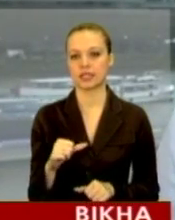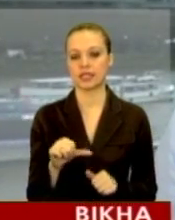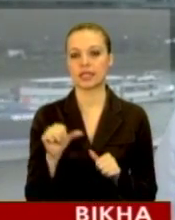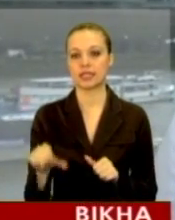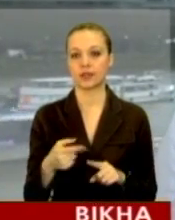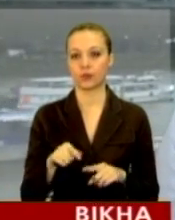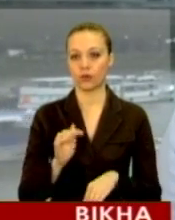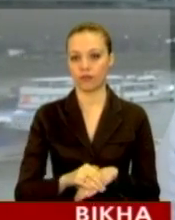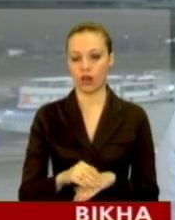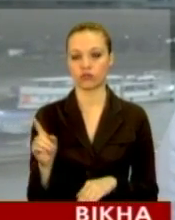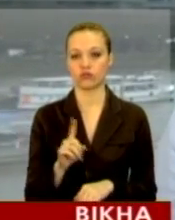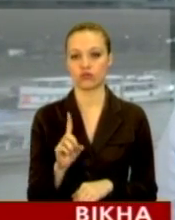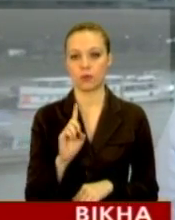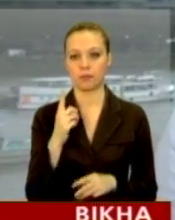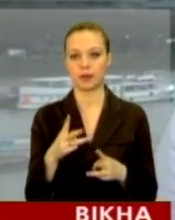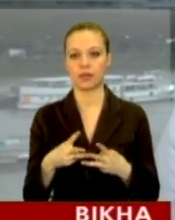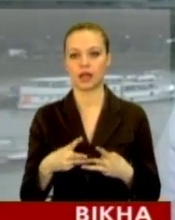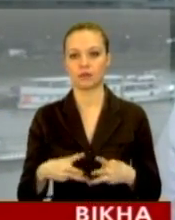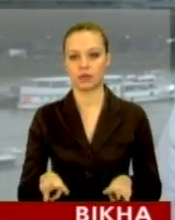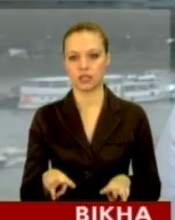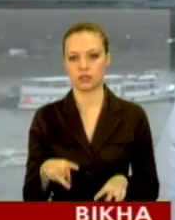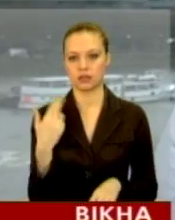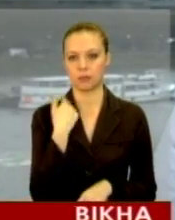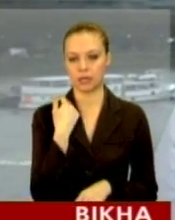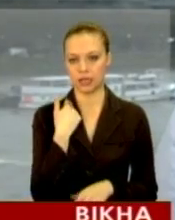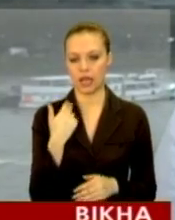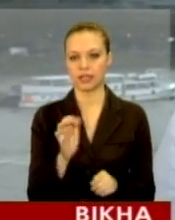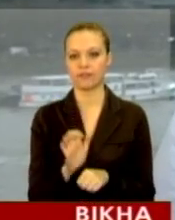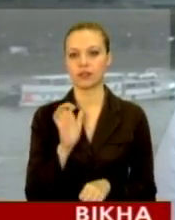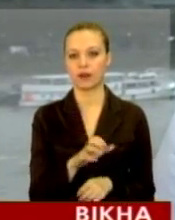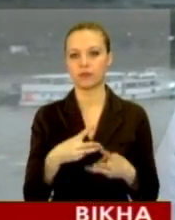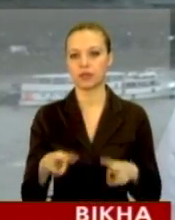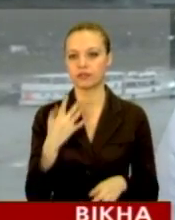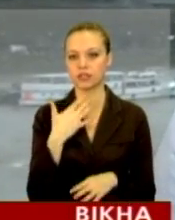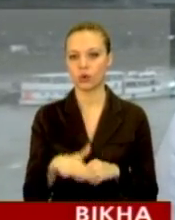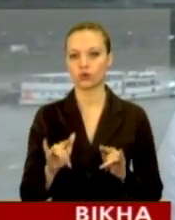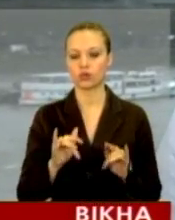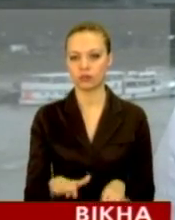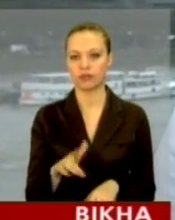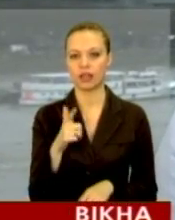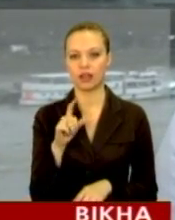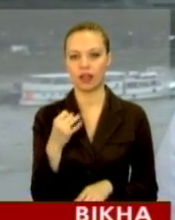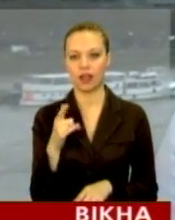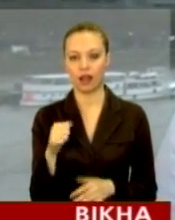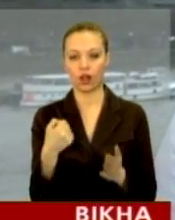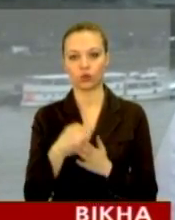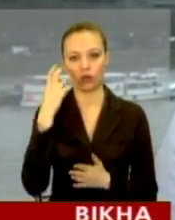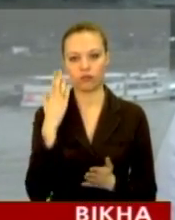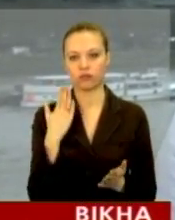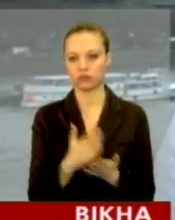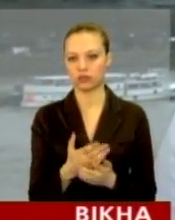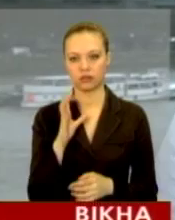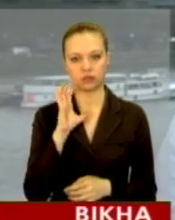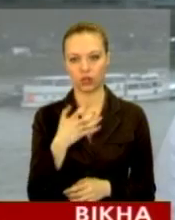сам той факт, що прем'єр-міністр Великої Британії відправив міністра закордонних справ Вільяма Хейга до Києва, є